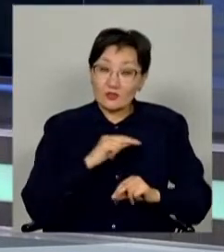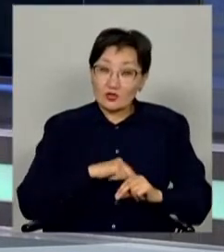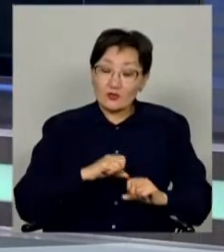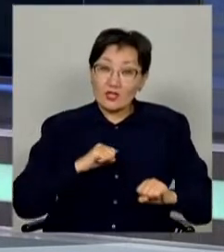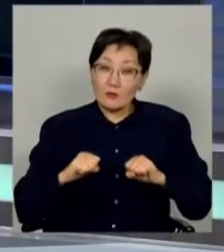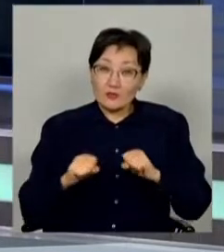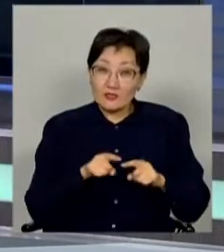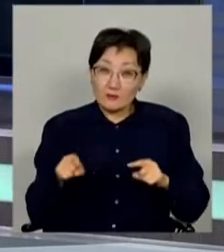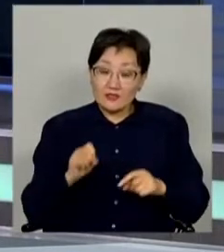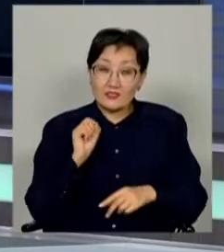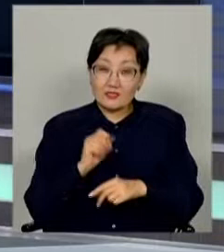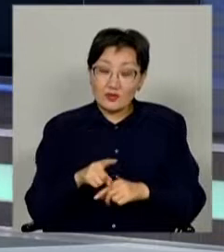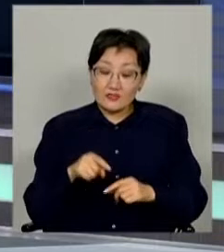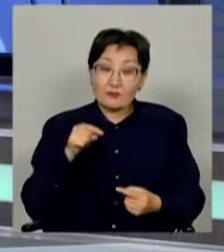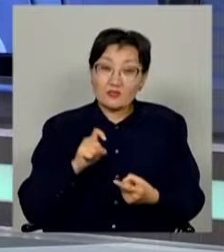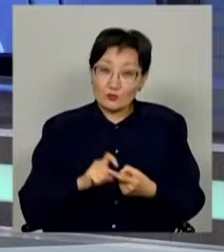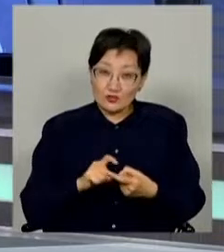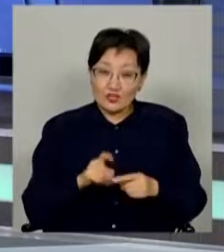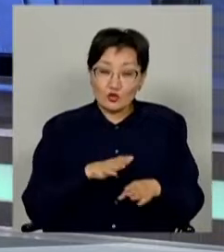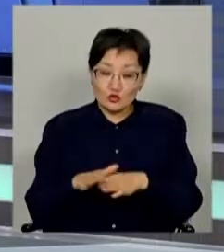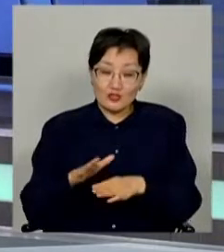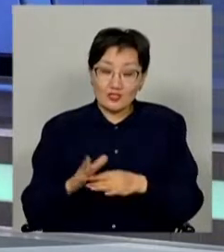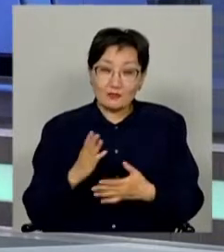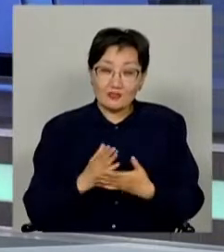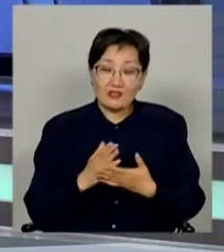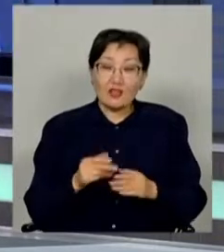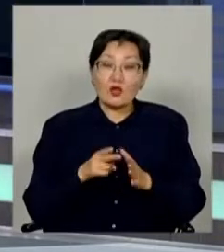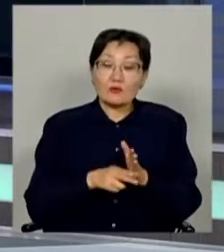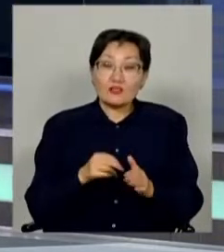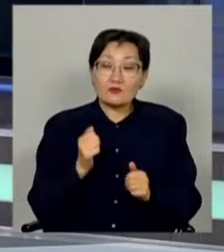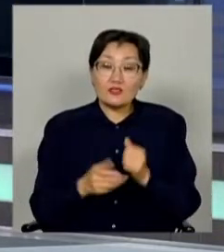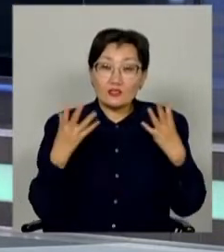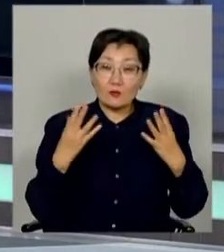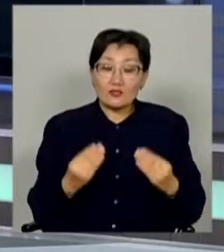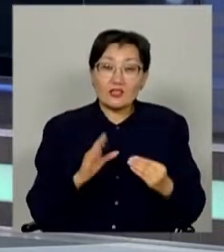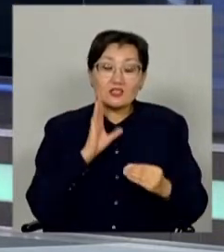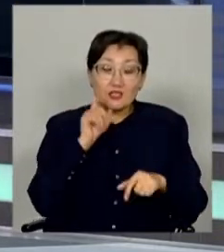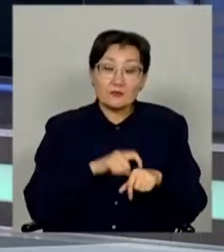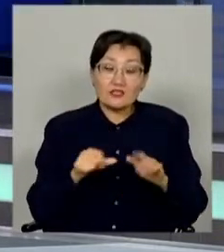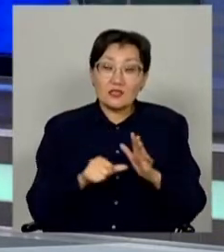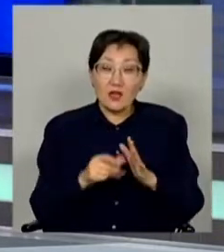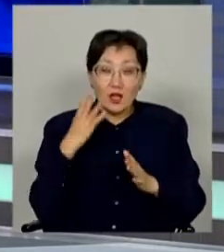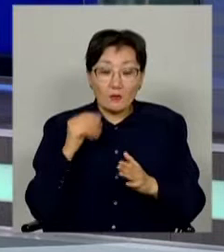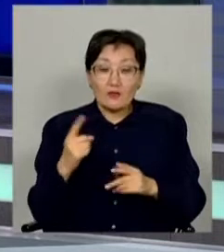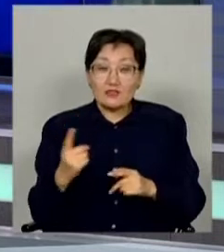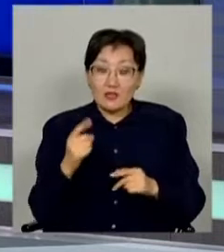сапары барысында берген тапсырмасы бойынша жүзеге асырылған. Пойыз күн сайын Қонаевтан таңғы 6-да шығып, Алматы бір станциясынан кері